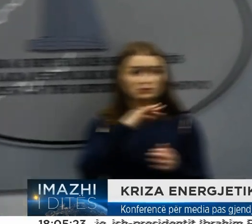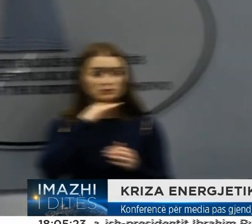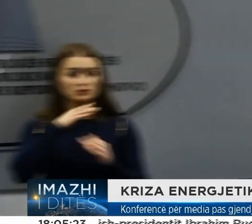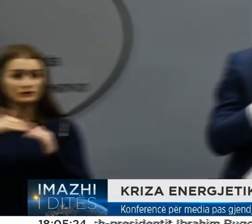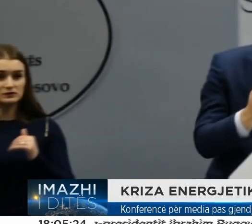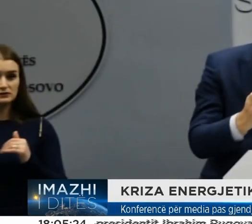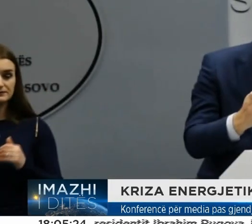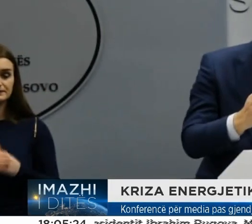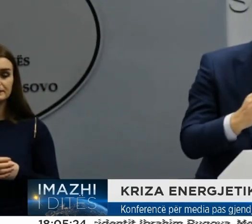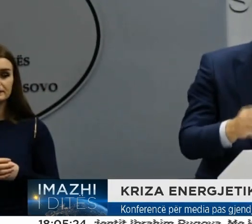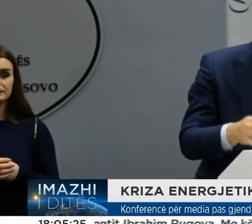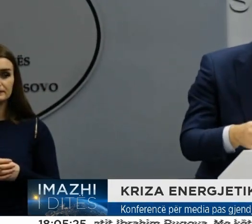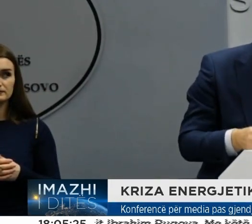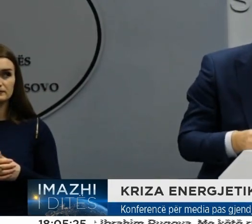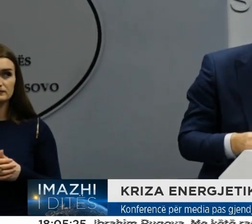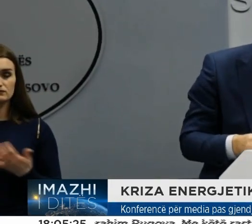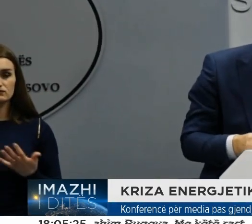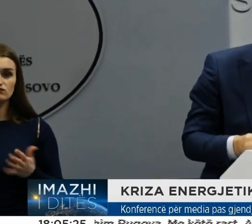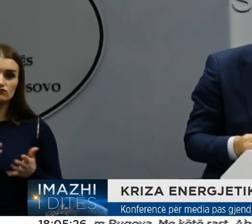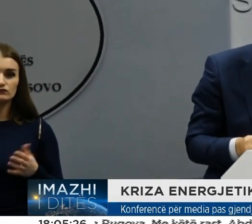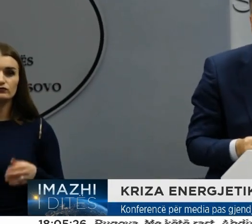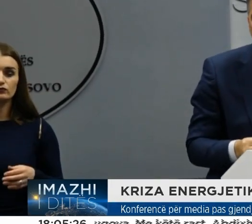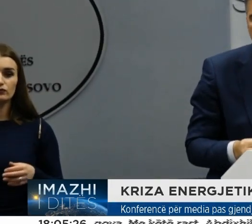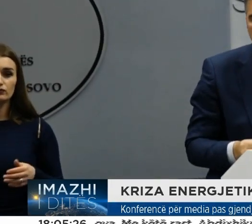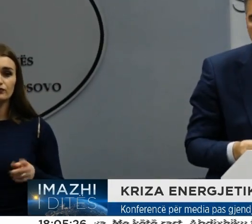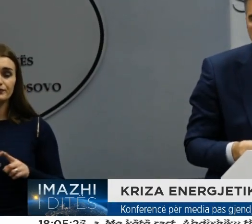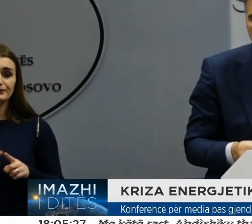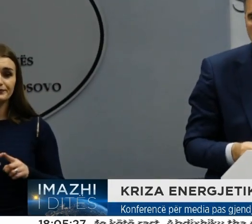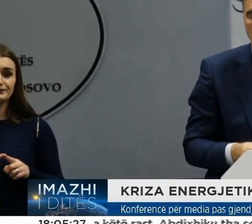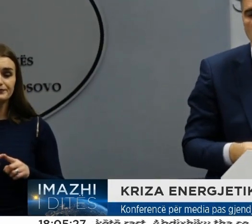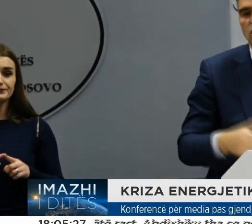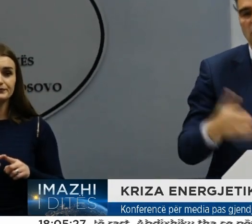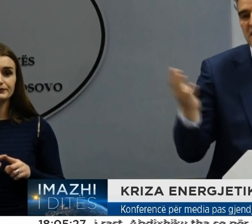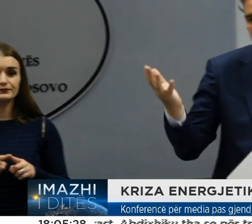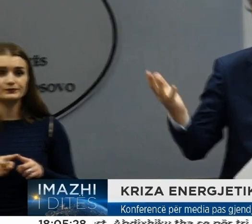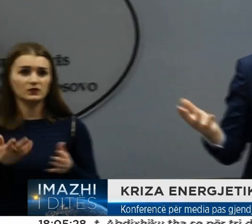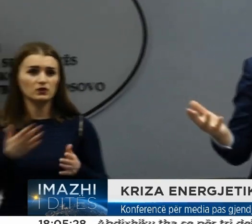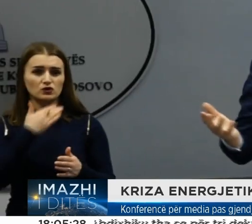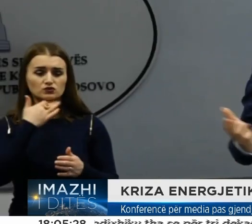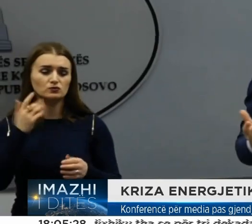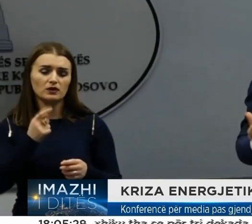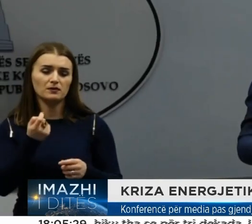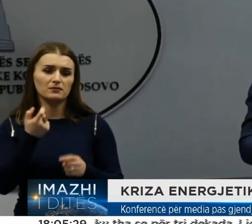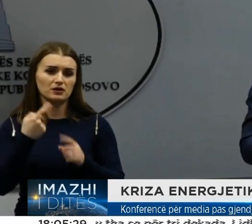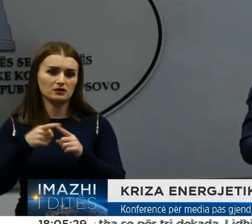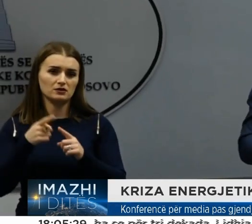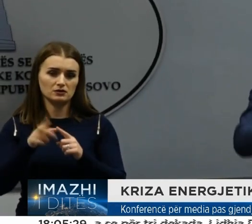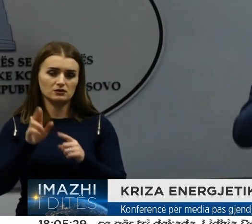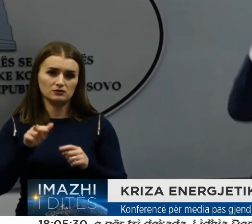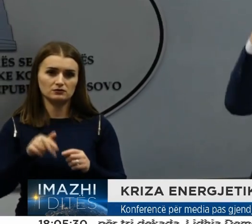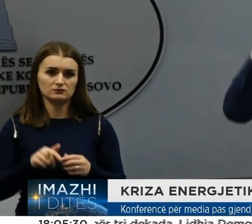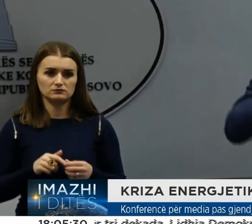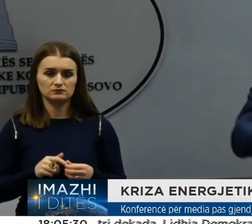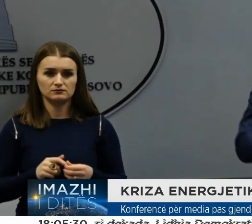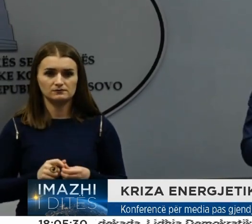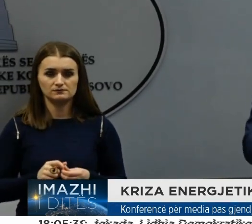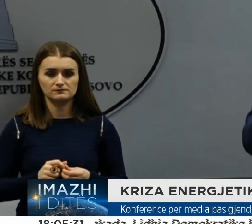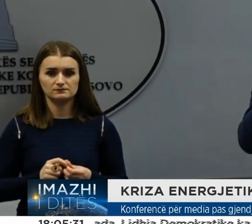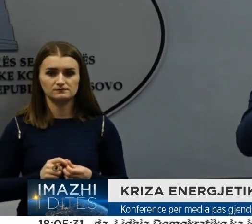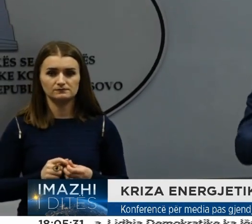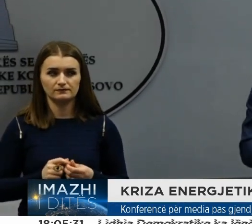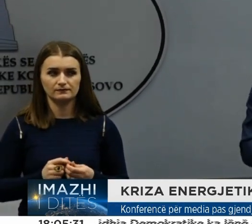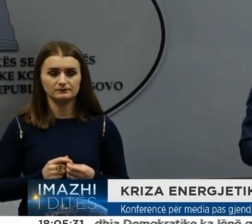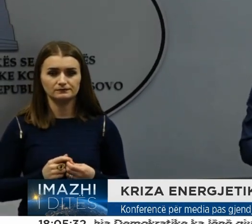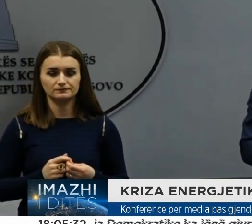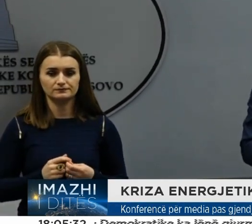Edhe është një pjesë, por jo njërë masive si ka qenë tash. Nuk është kaktari kryesor, po është ka pjesën